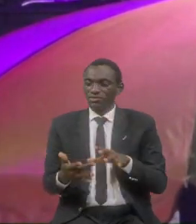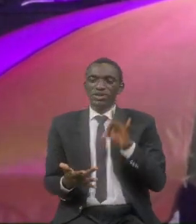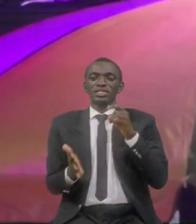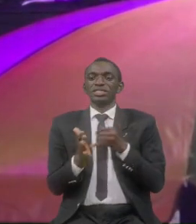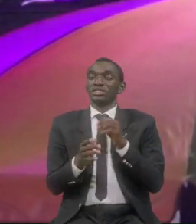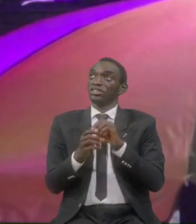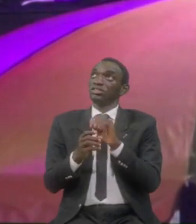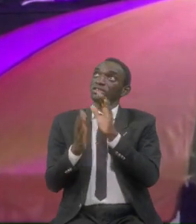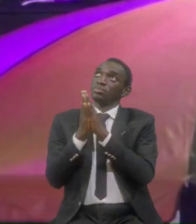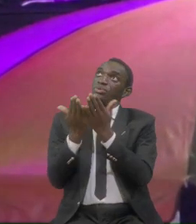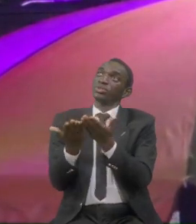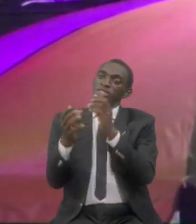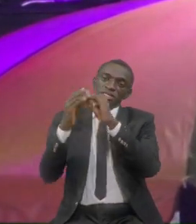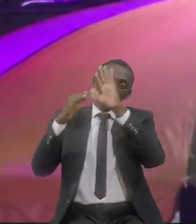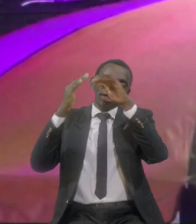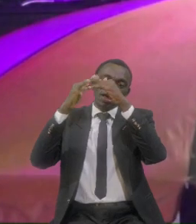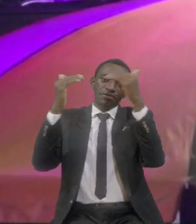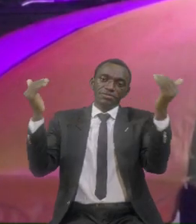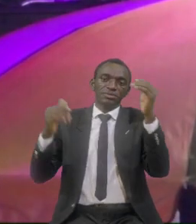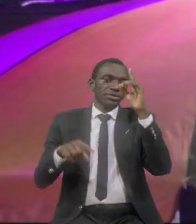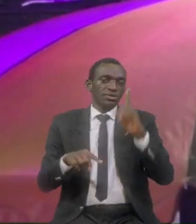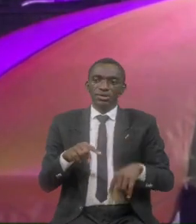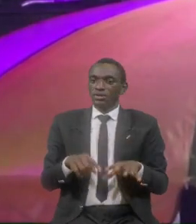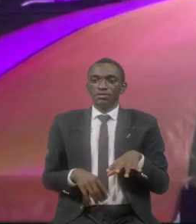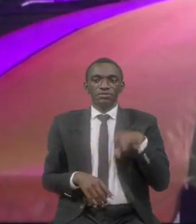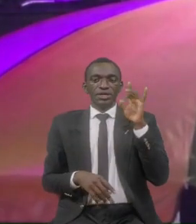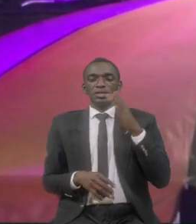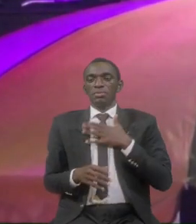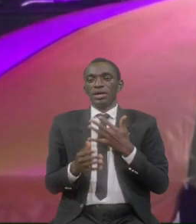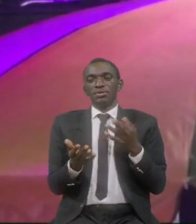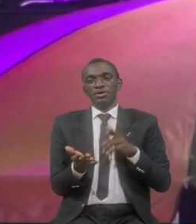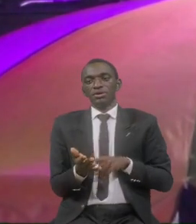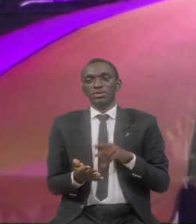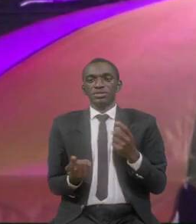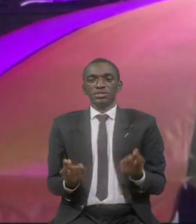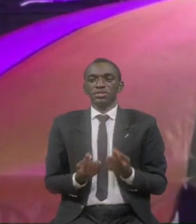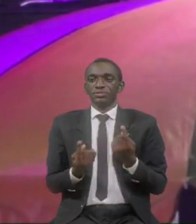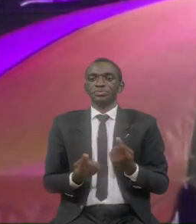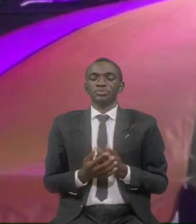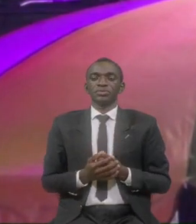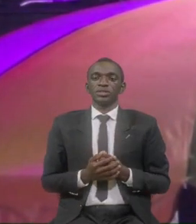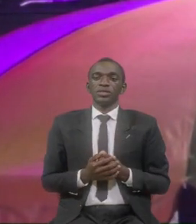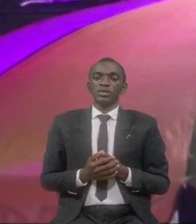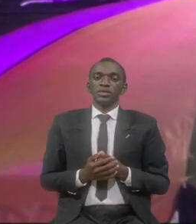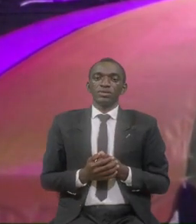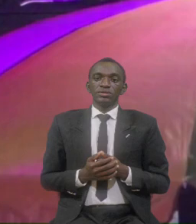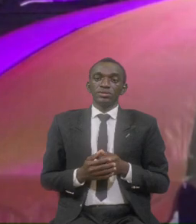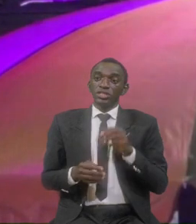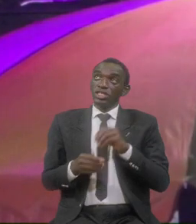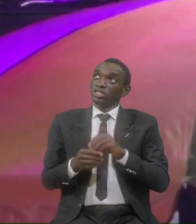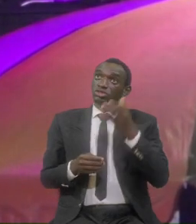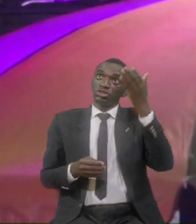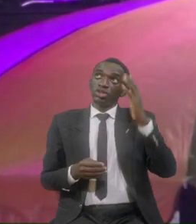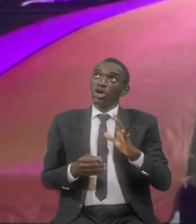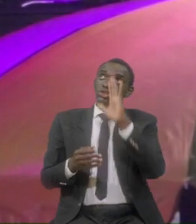dili nagyud makaplagan ang timailang ikaw nga nakasala sa libro sa langit. In God's own mind. Dito sa